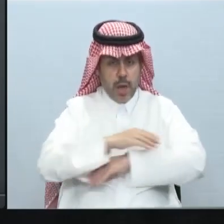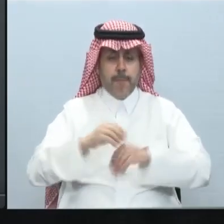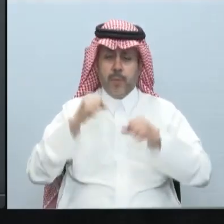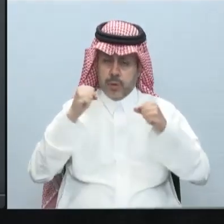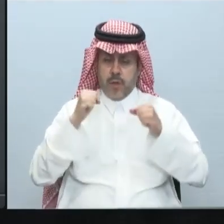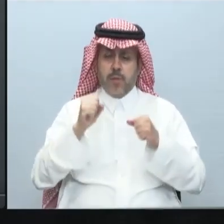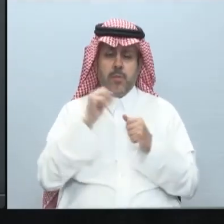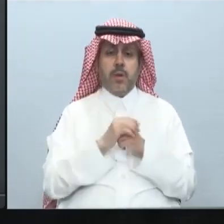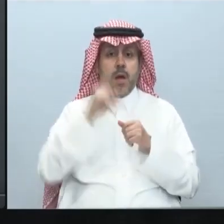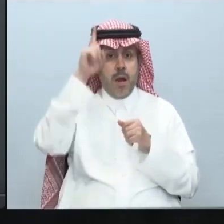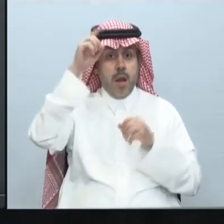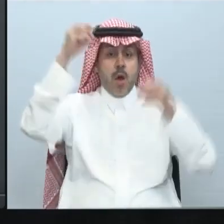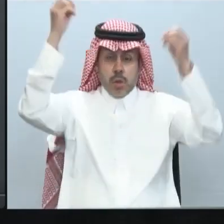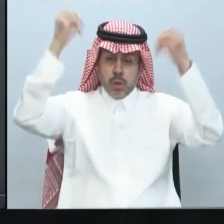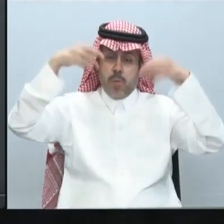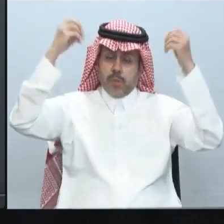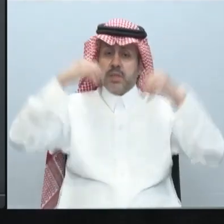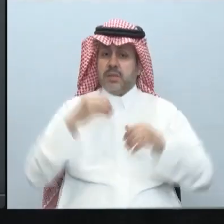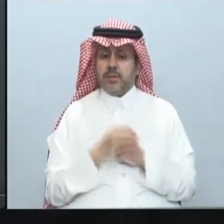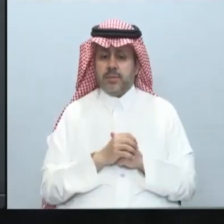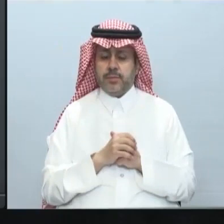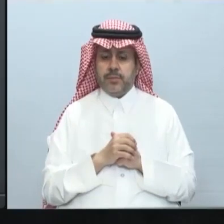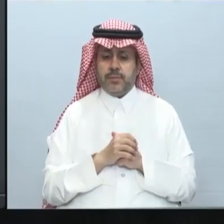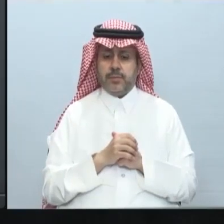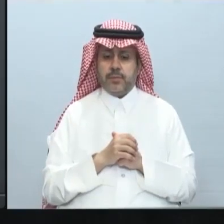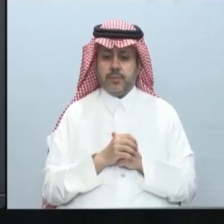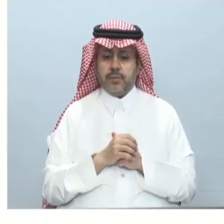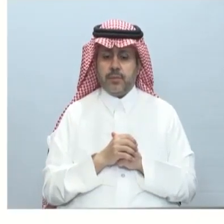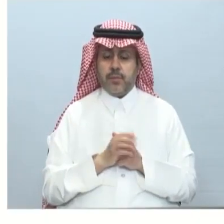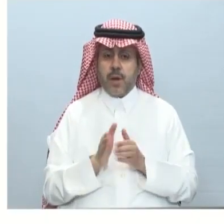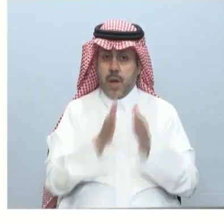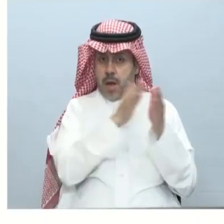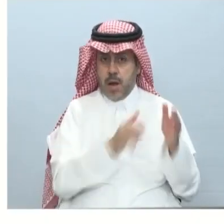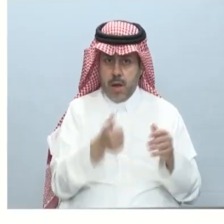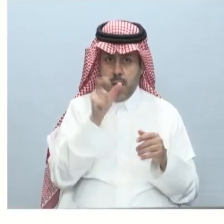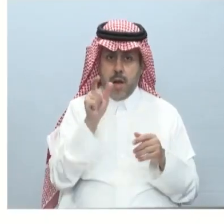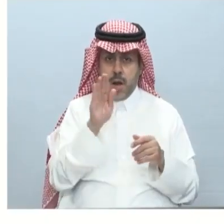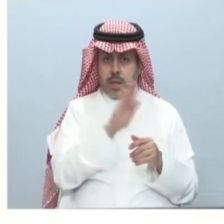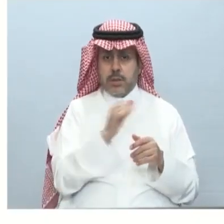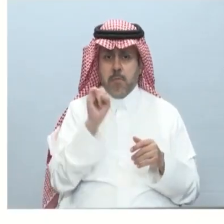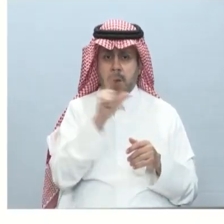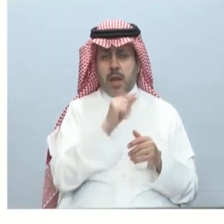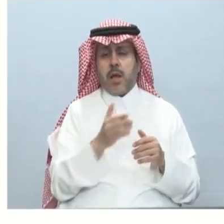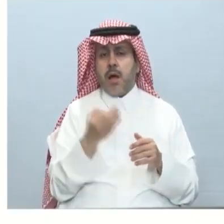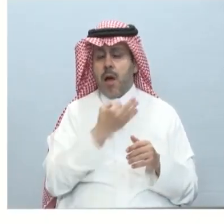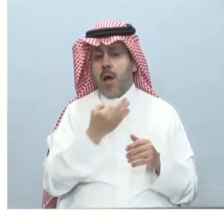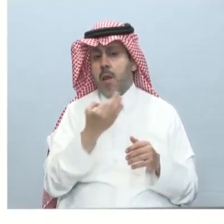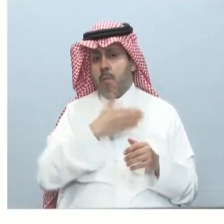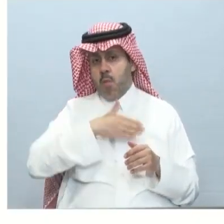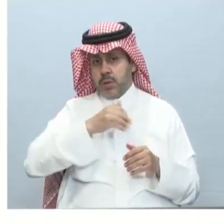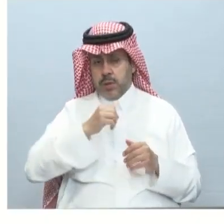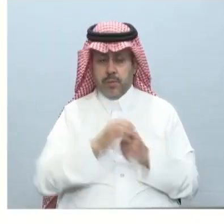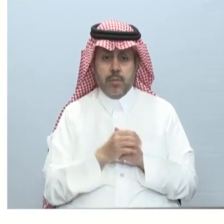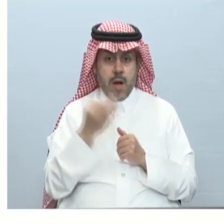محبه اجلال وتعظيم عن انس بن مالك رضي الله عنه قال قال رسول الله صلى الله عليه وسلم